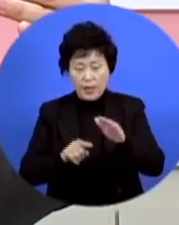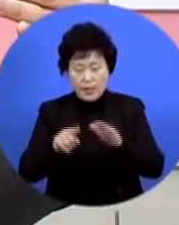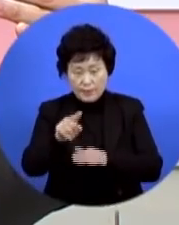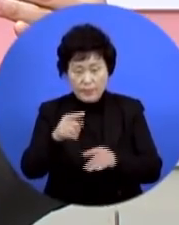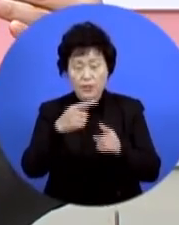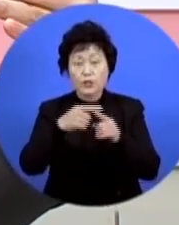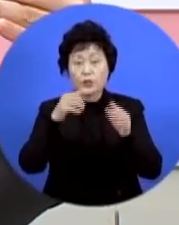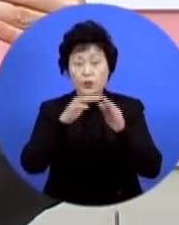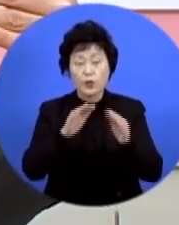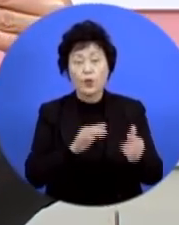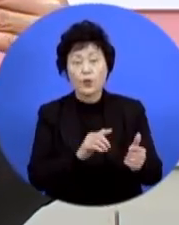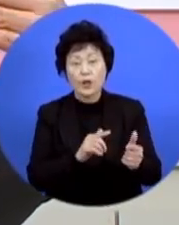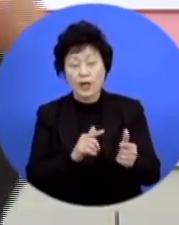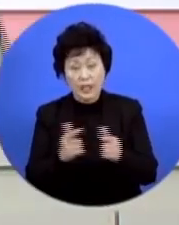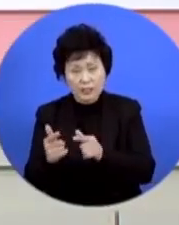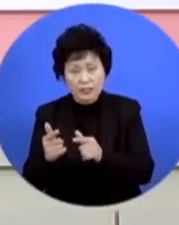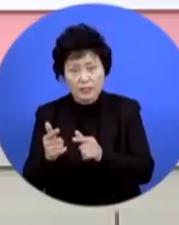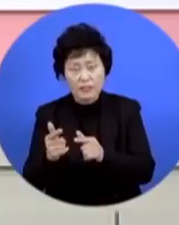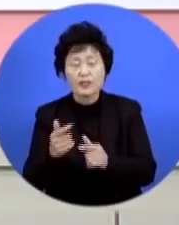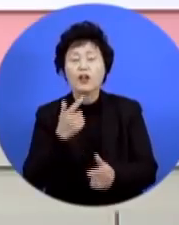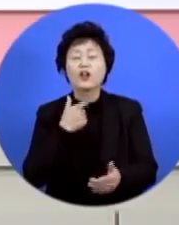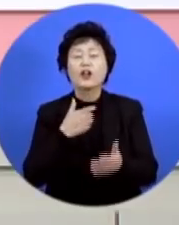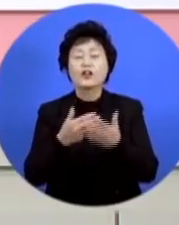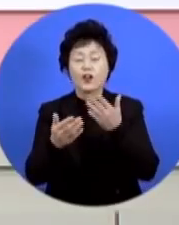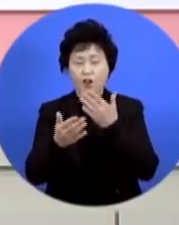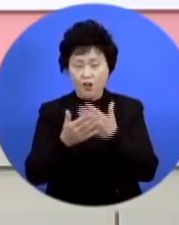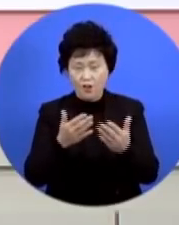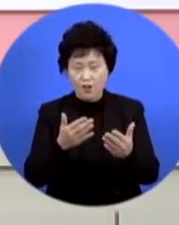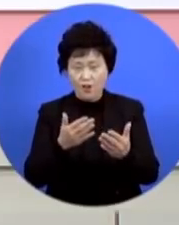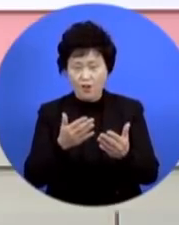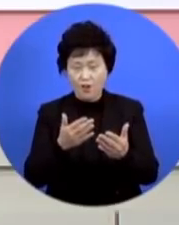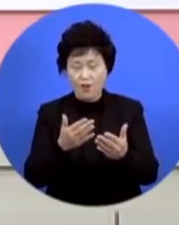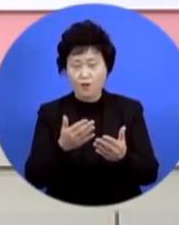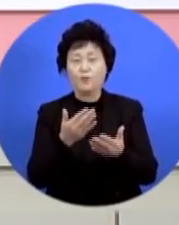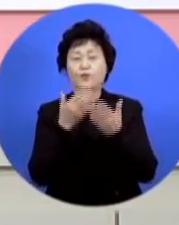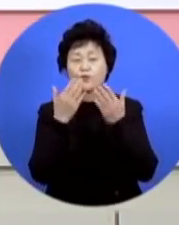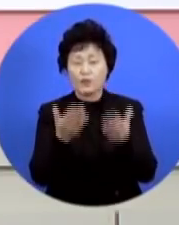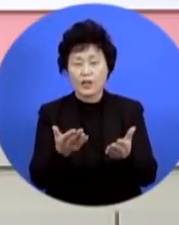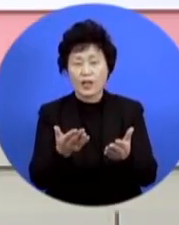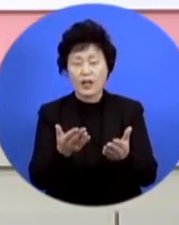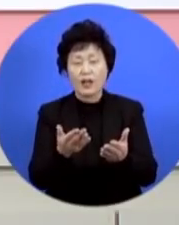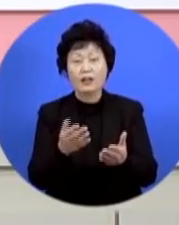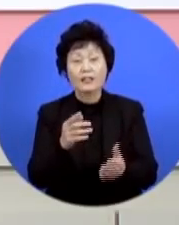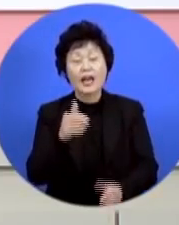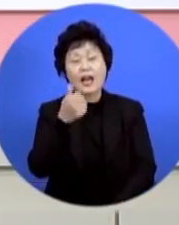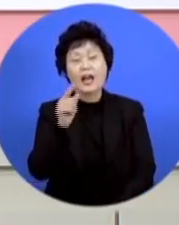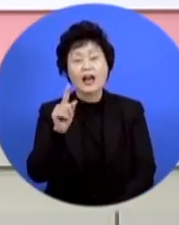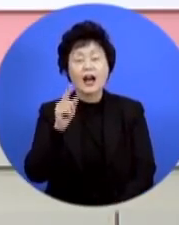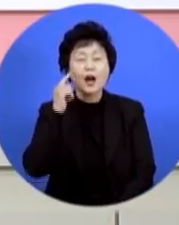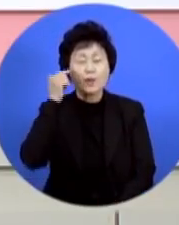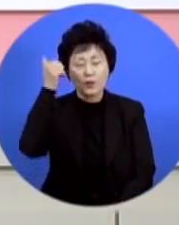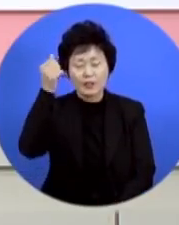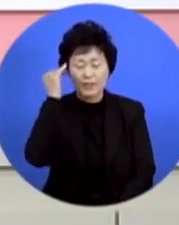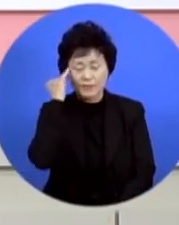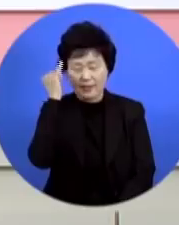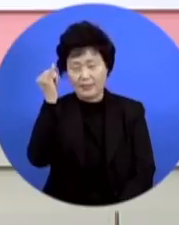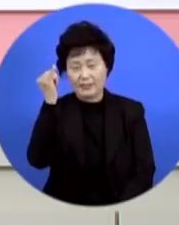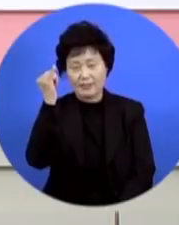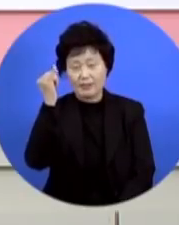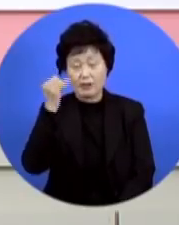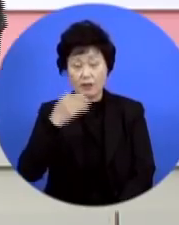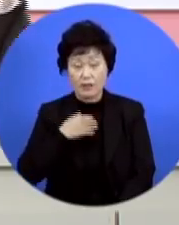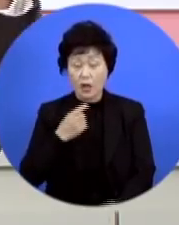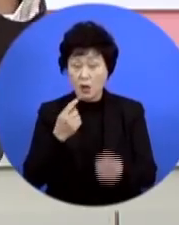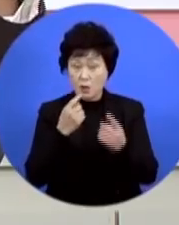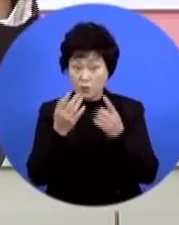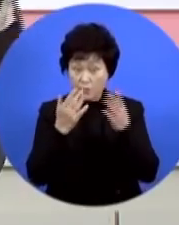교포교회 차세대 목회자들이 좀 경험하게 하겠다. 경험. 그게 하용조 목사님 아이디어인데 그때 저는